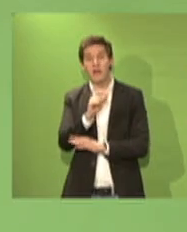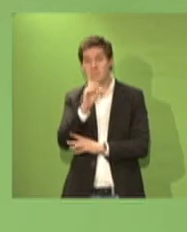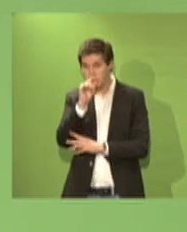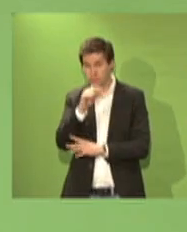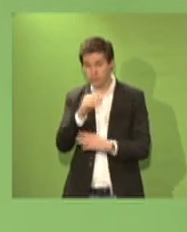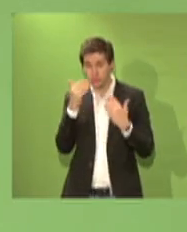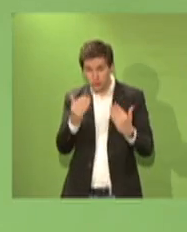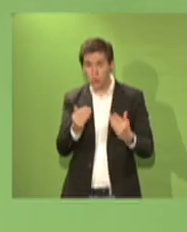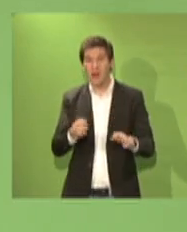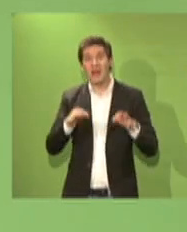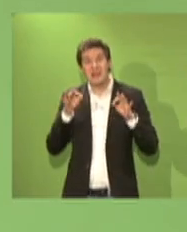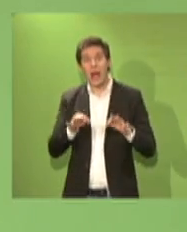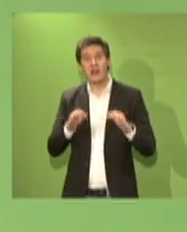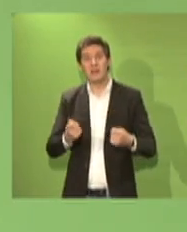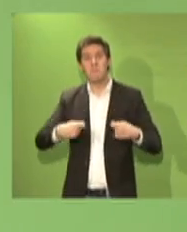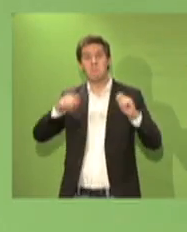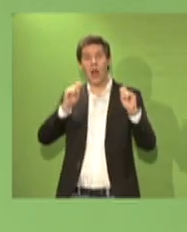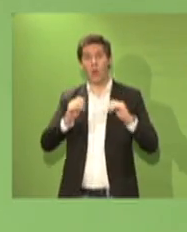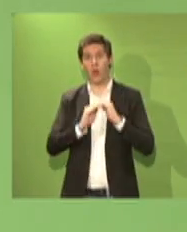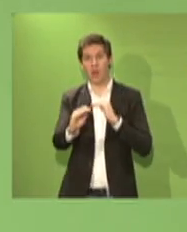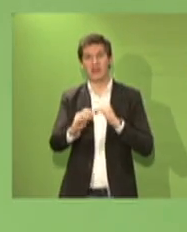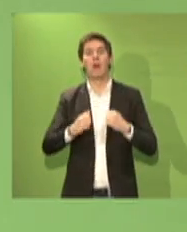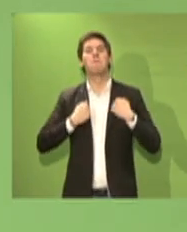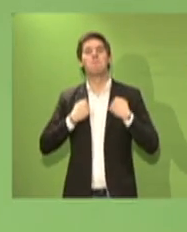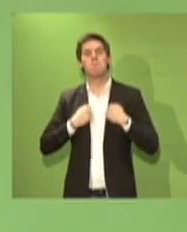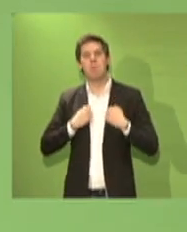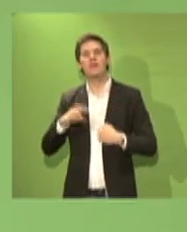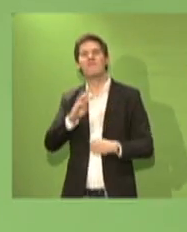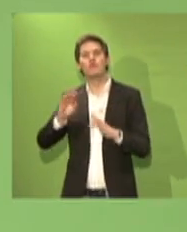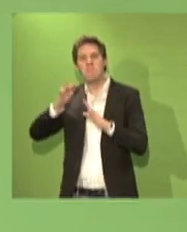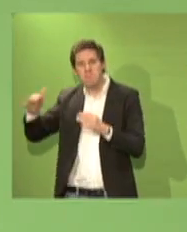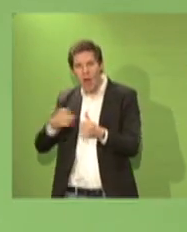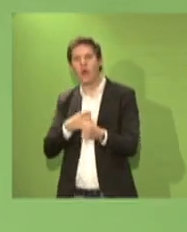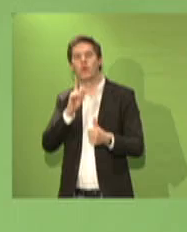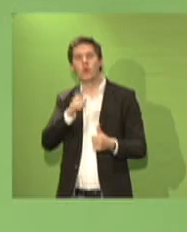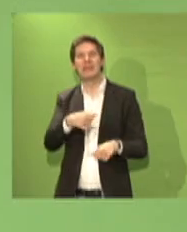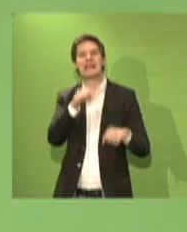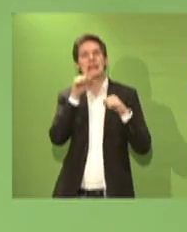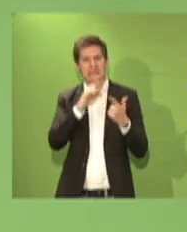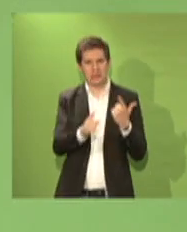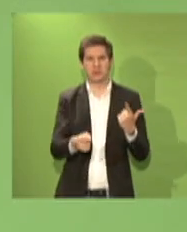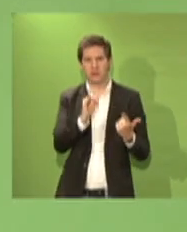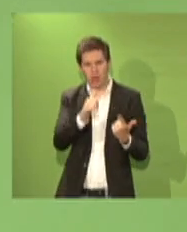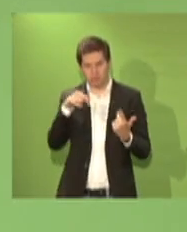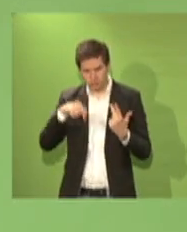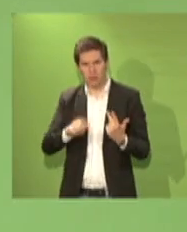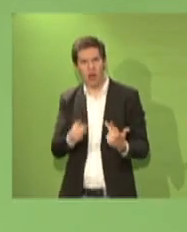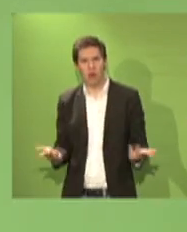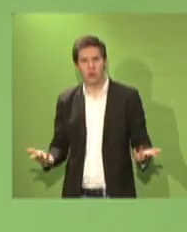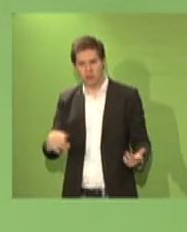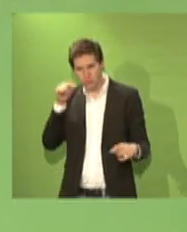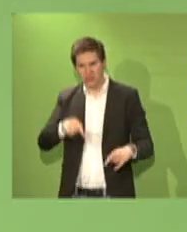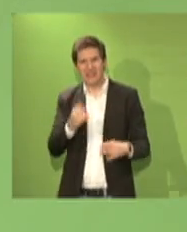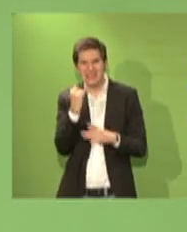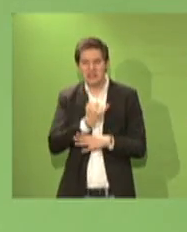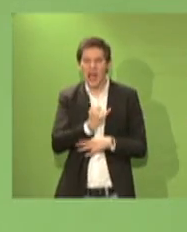Gartenbauland neben Baden-Württemberg und Niedersachsen. Und hier ist jeder siebte Gartenbaubetrieb inzwischen in